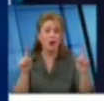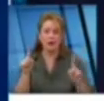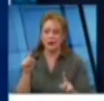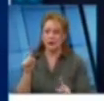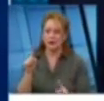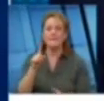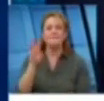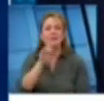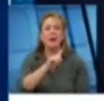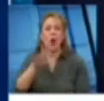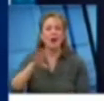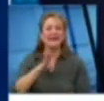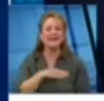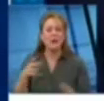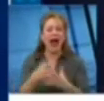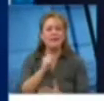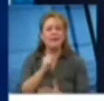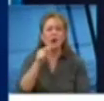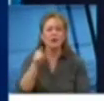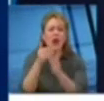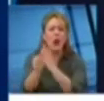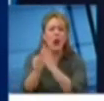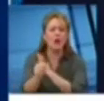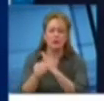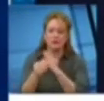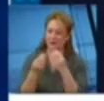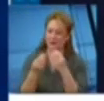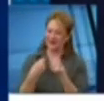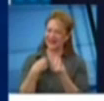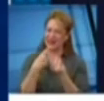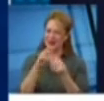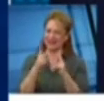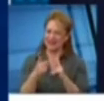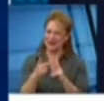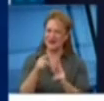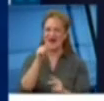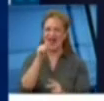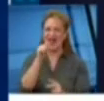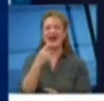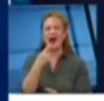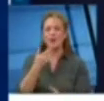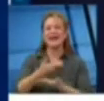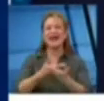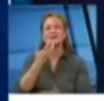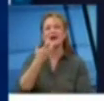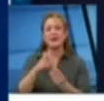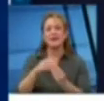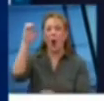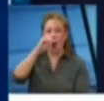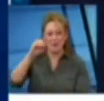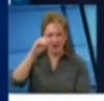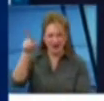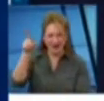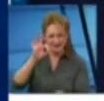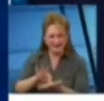לא יאפשר את זה, העם לא רוצה את זה, וזה לא יהיה. אז אני שוב חוזר. אתה מציין את היחסים החמים עם אובמה באותו